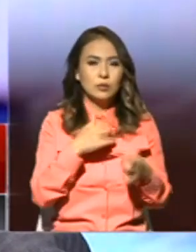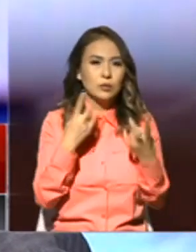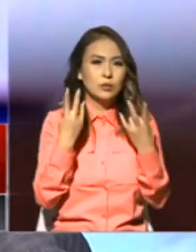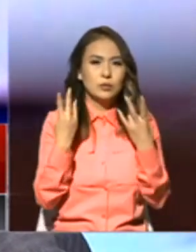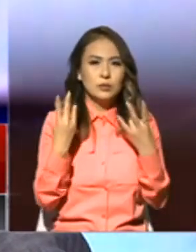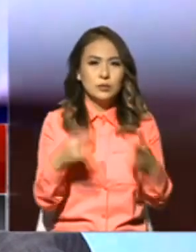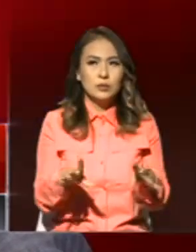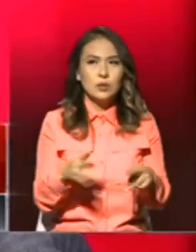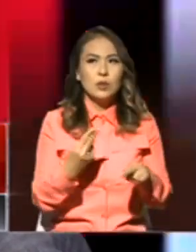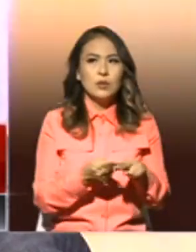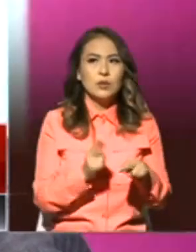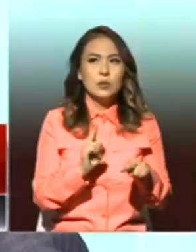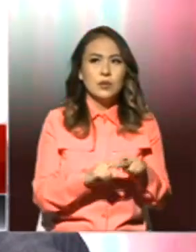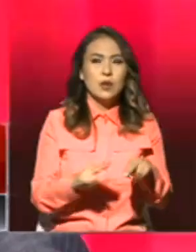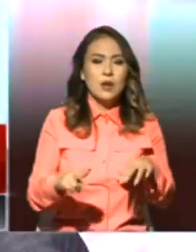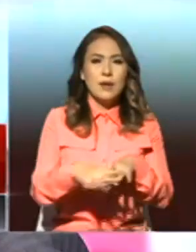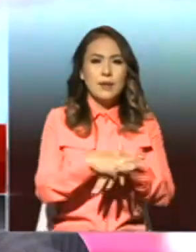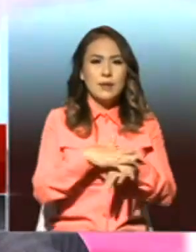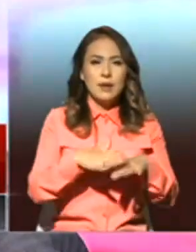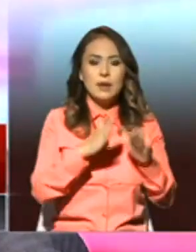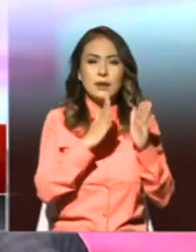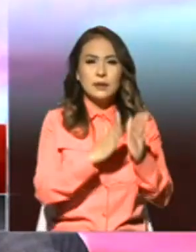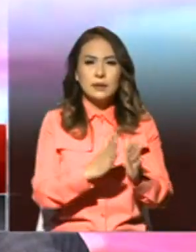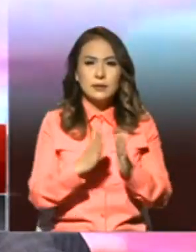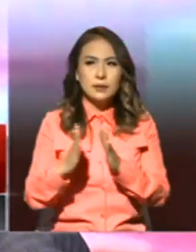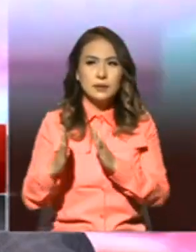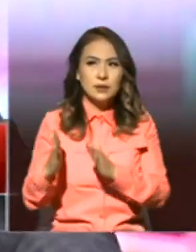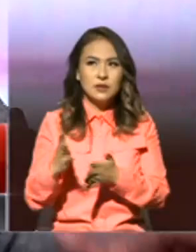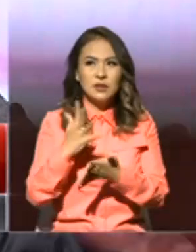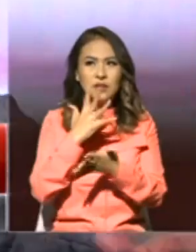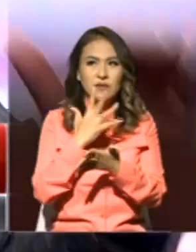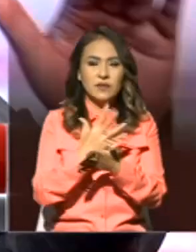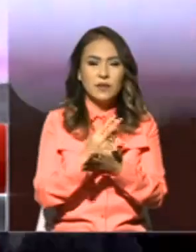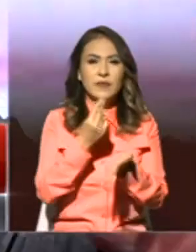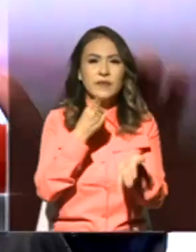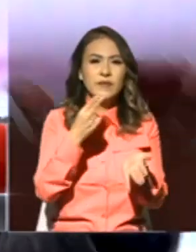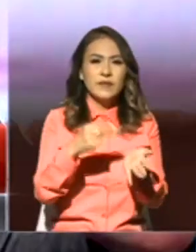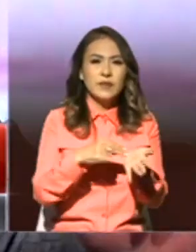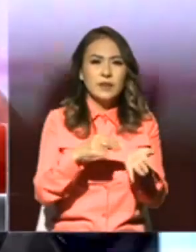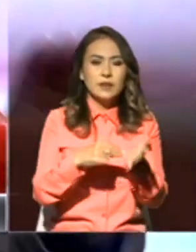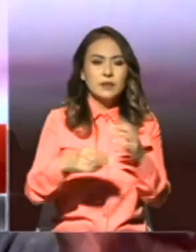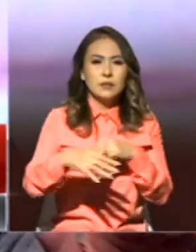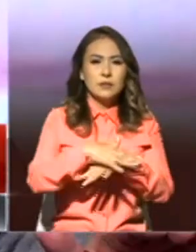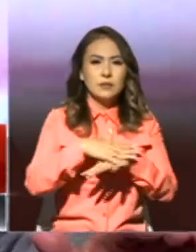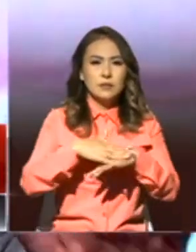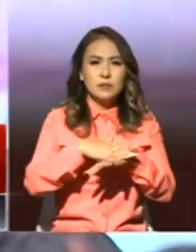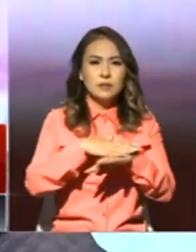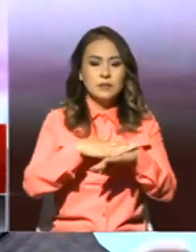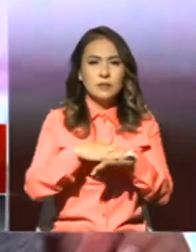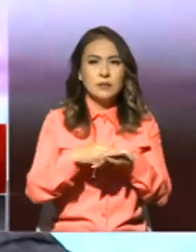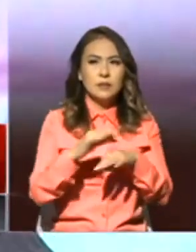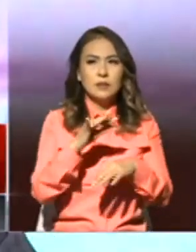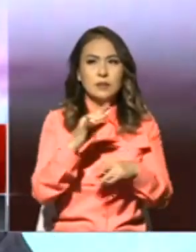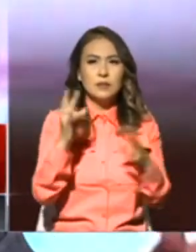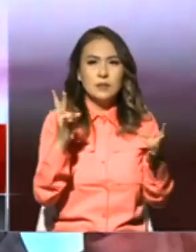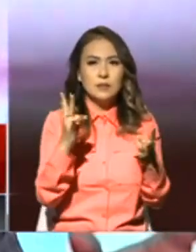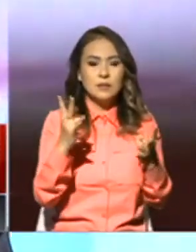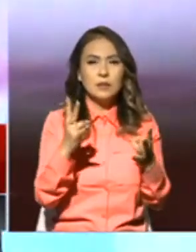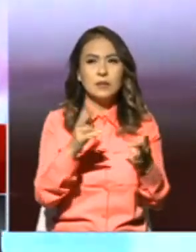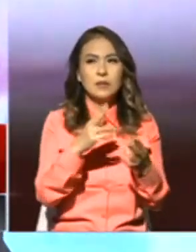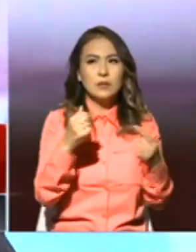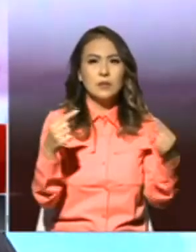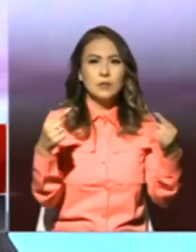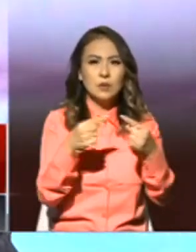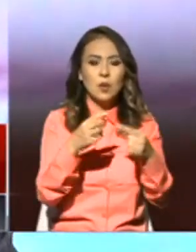емес. Сондықтан да ол нарықтың өзінің реттілігімен жүретіндей, нарықтағы бағалар бейімделіп қойылатындай институт болу керек. Иә, сөз